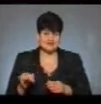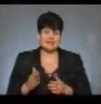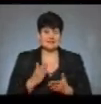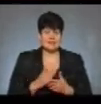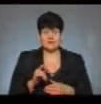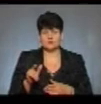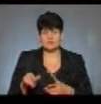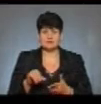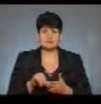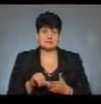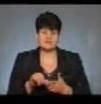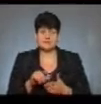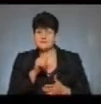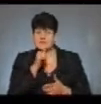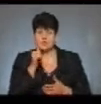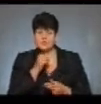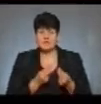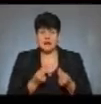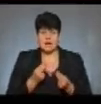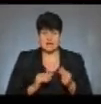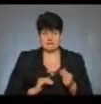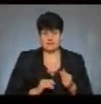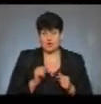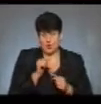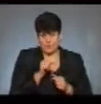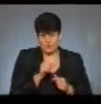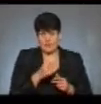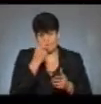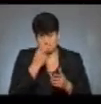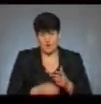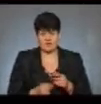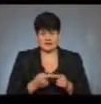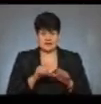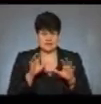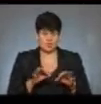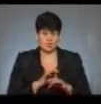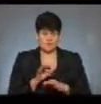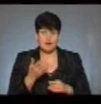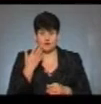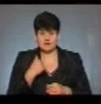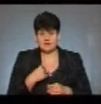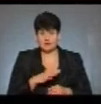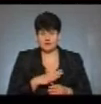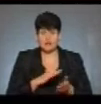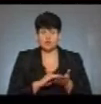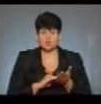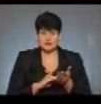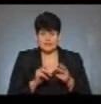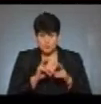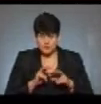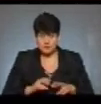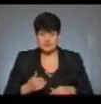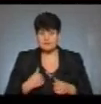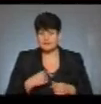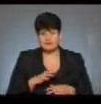які представляють тіньовий гральний бізнес, і саме вони провалили цей законопроект. Коли я була журналістом-розслідувачем, то для